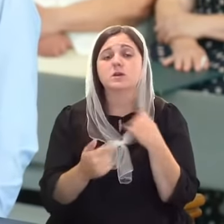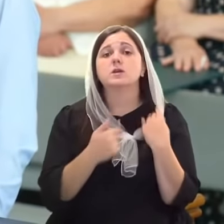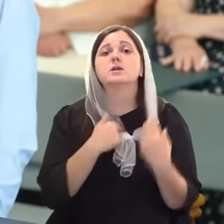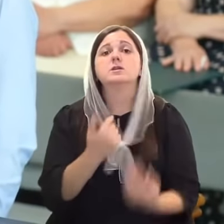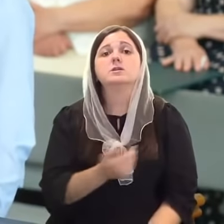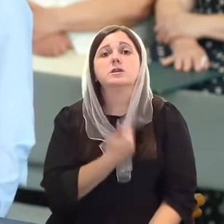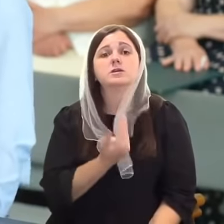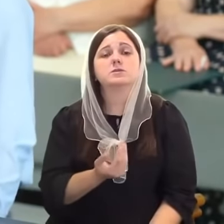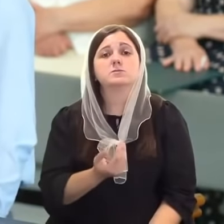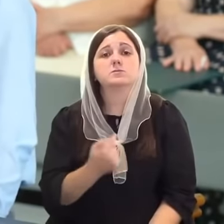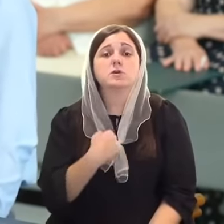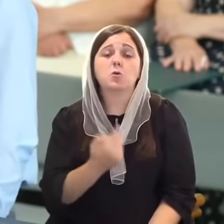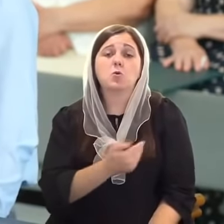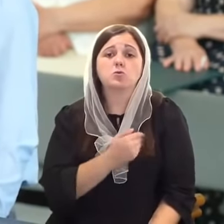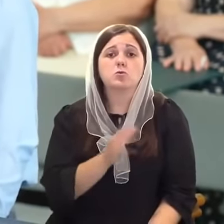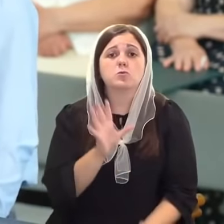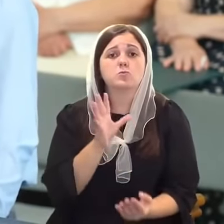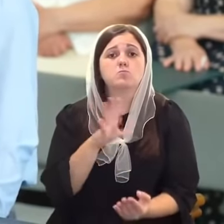я выключу эту